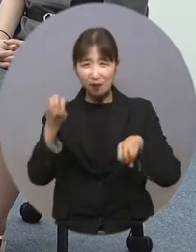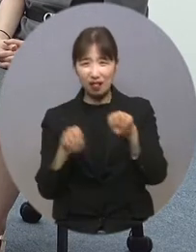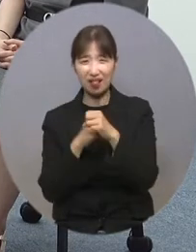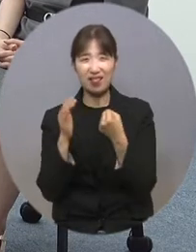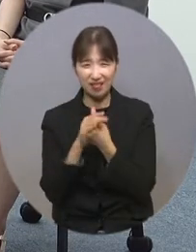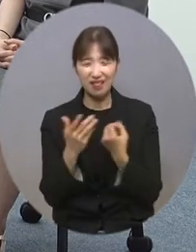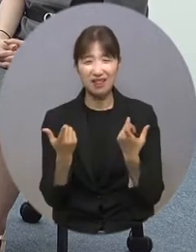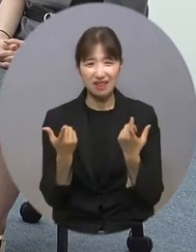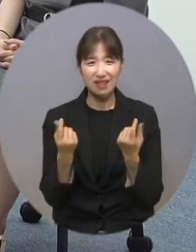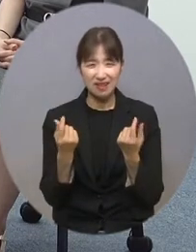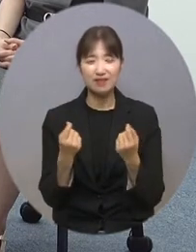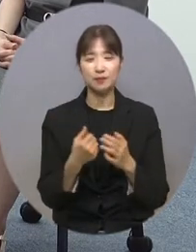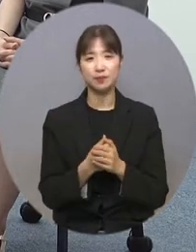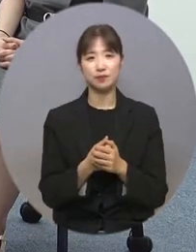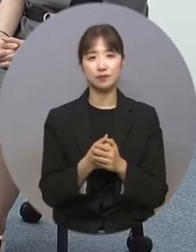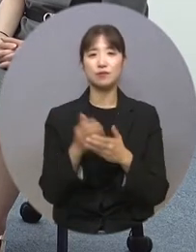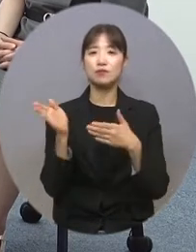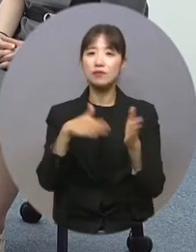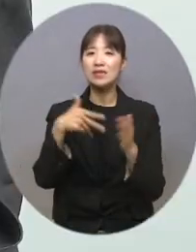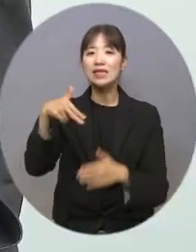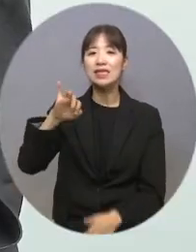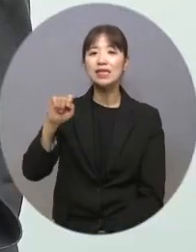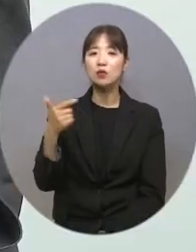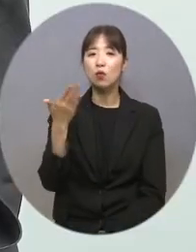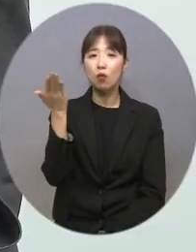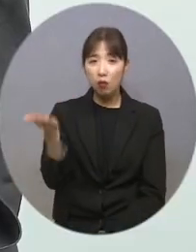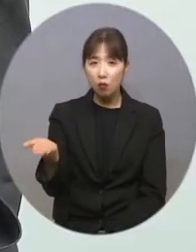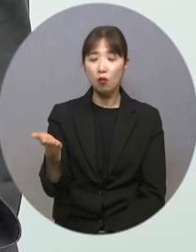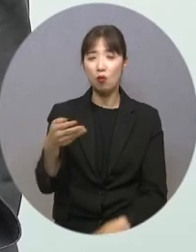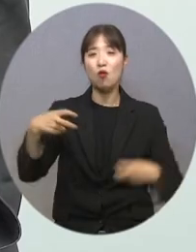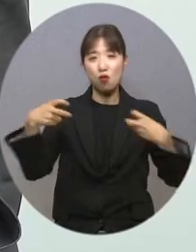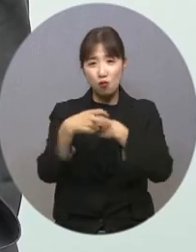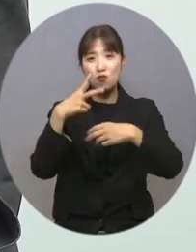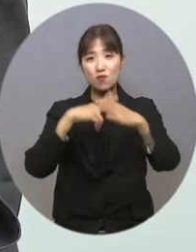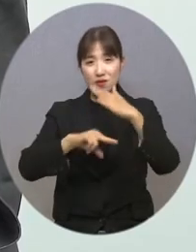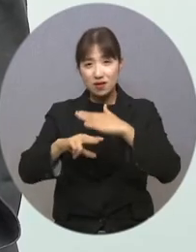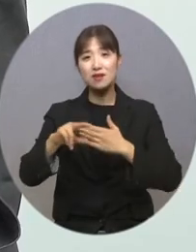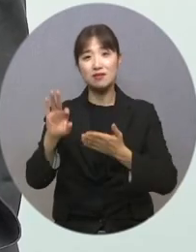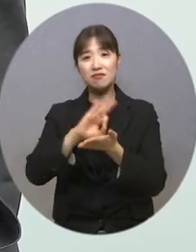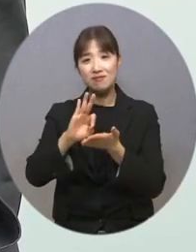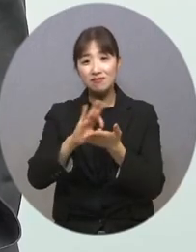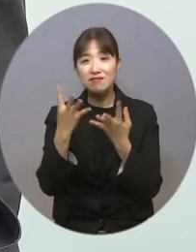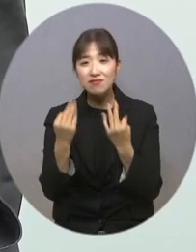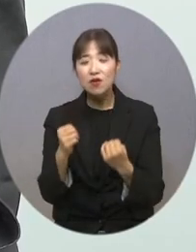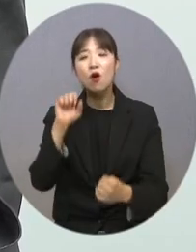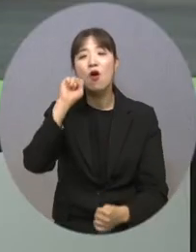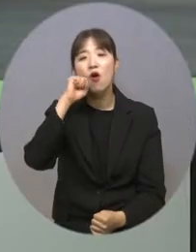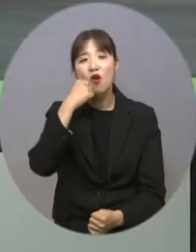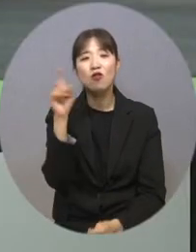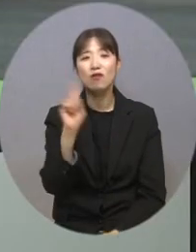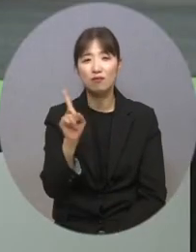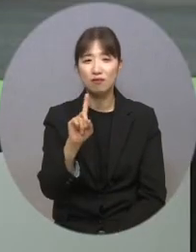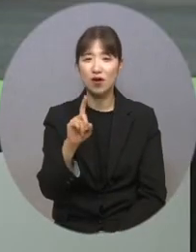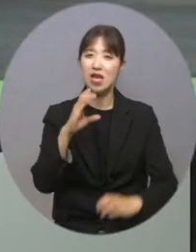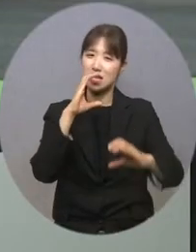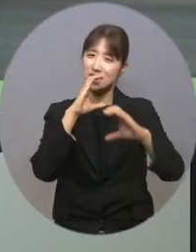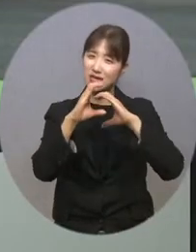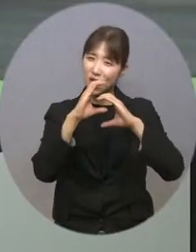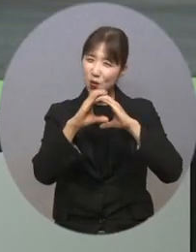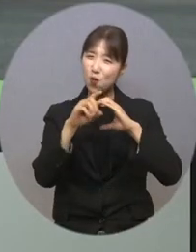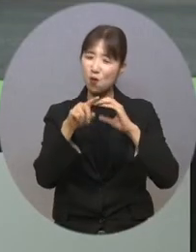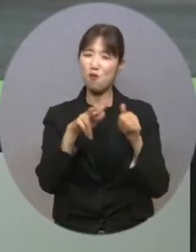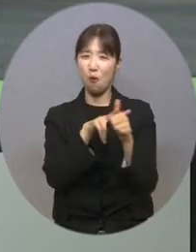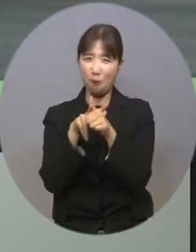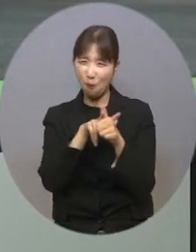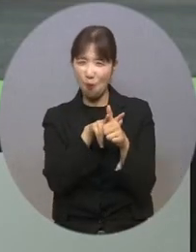있으시죠 우리집 원님은 이태준 교통 당연히 이용 하실 것 같은데 어떤 어려움이 있음 일단 의사소통에 있어서